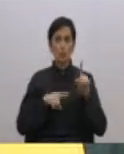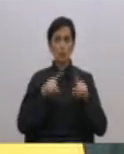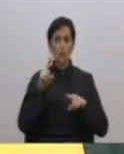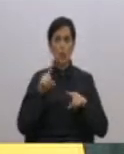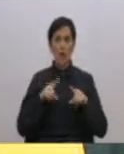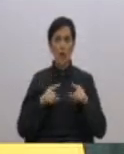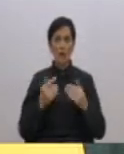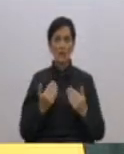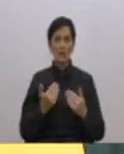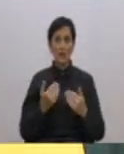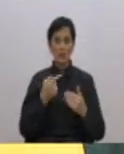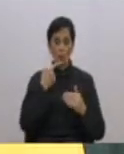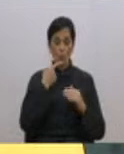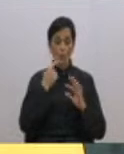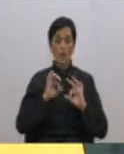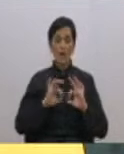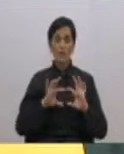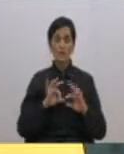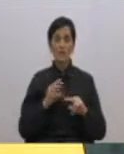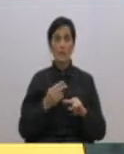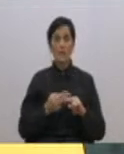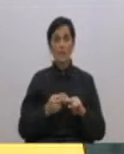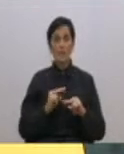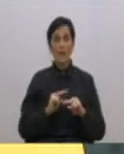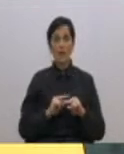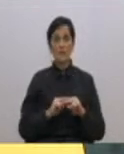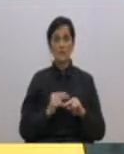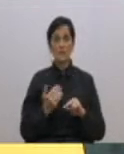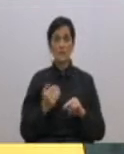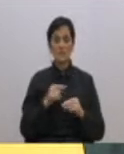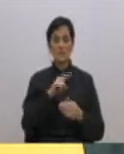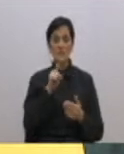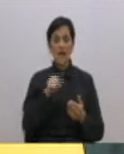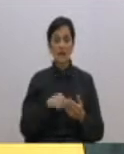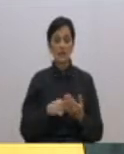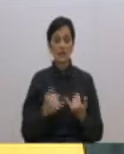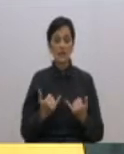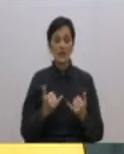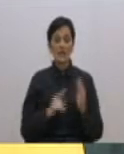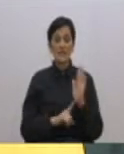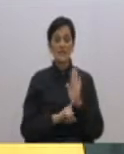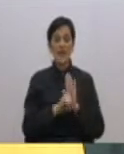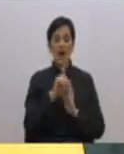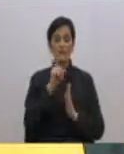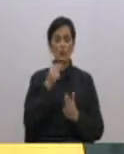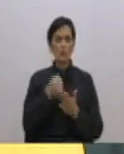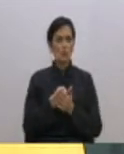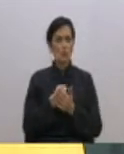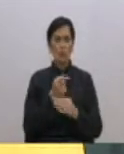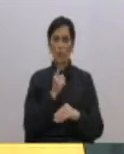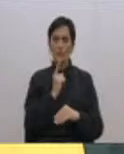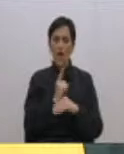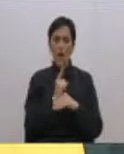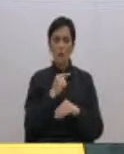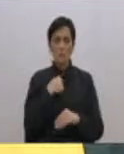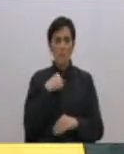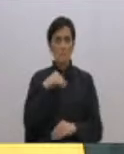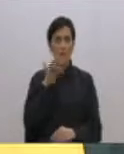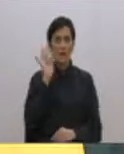zogad es ase vtkvat sakitkhi dges tavidan bolonde agzalulia da svate shoris memaxsendeba